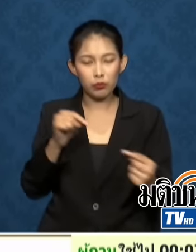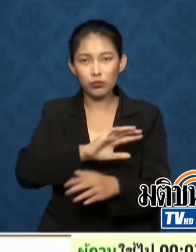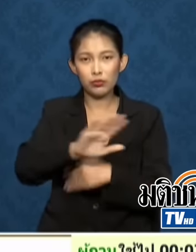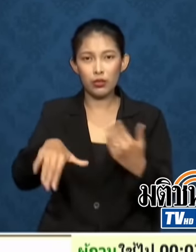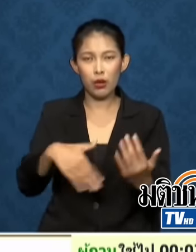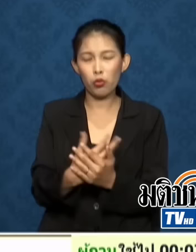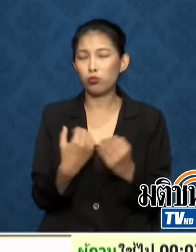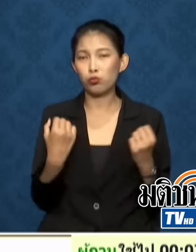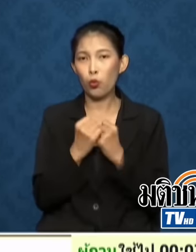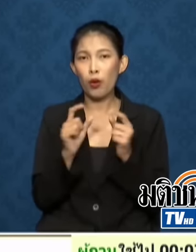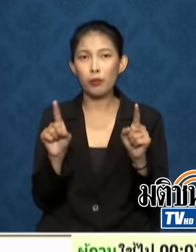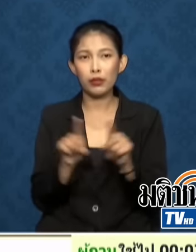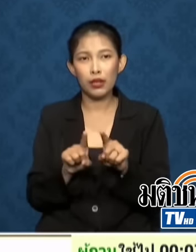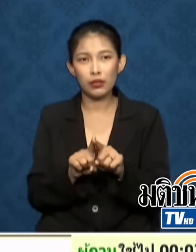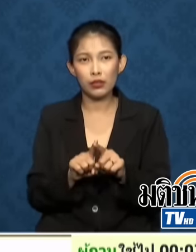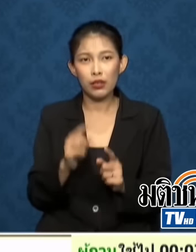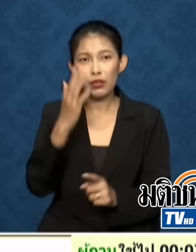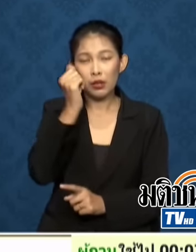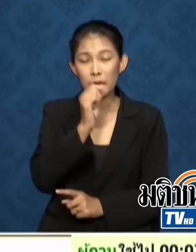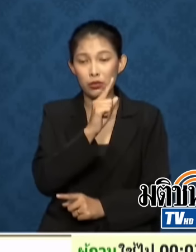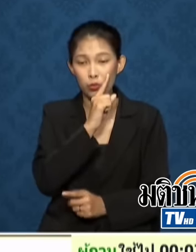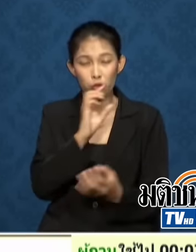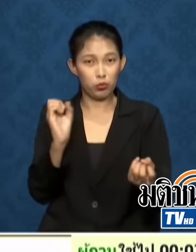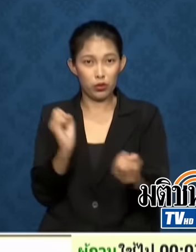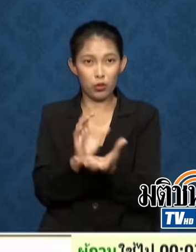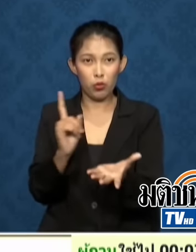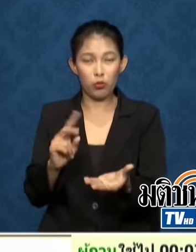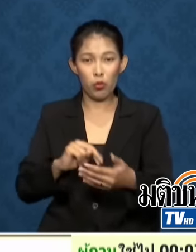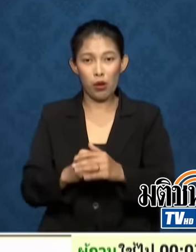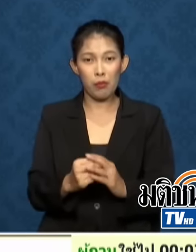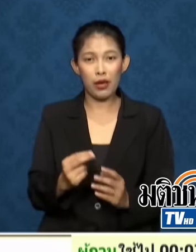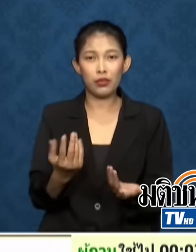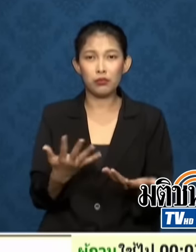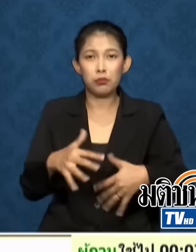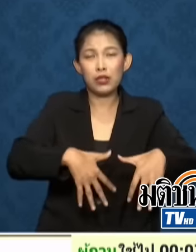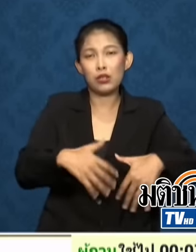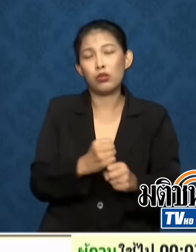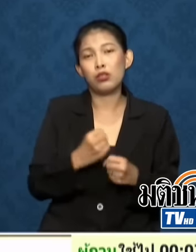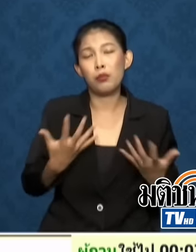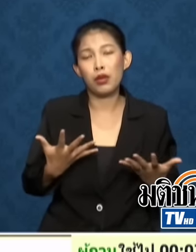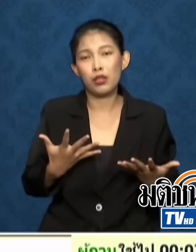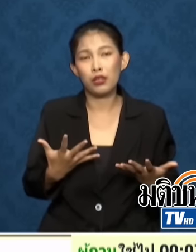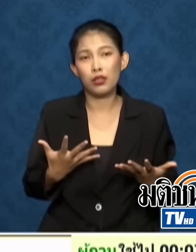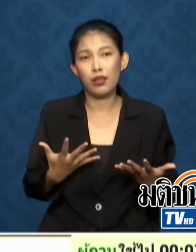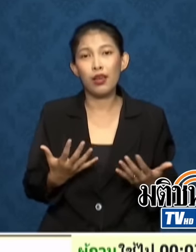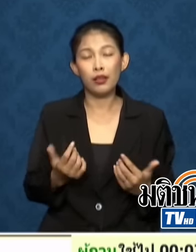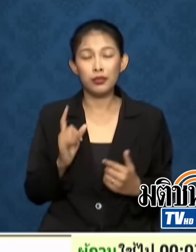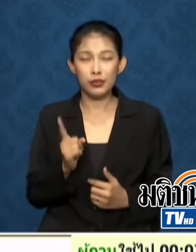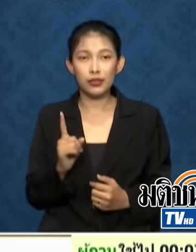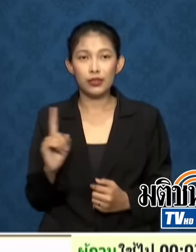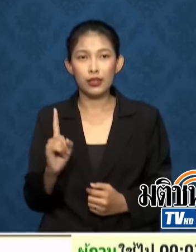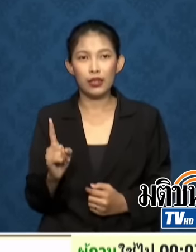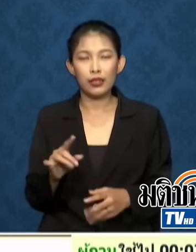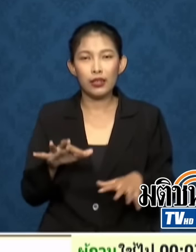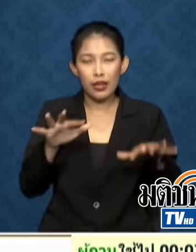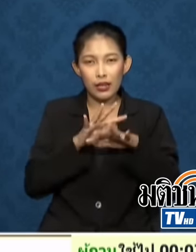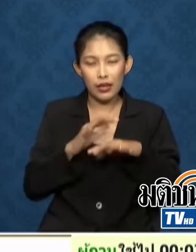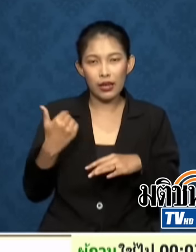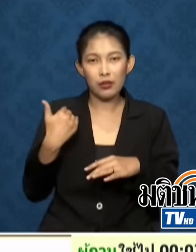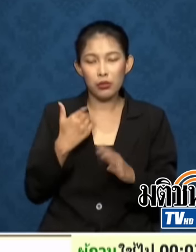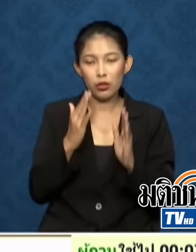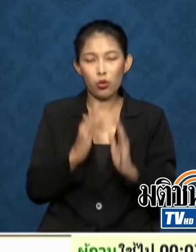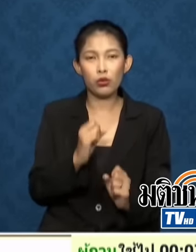ลัวถ้าท่านเป็นอะไรไปบ้านเมืองจะเป็นอย่างไรจริงอยู่ท่านก็มีสถานะเหมือนผู้ถูกป